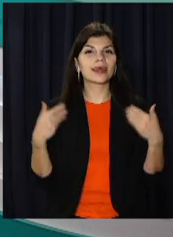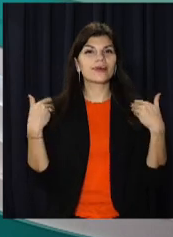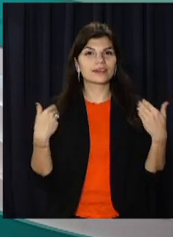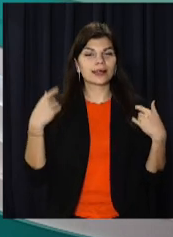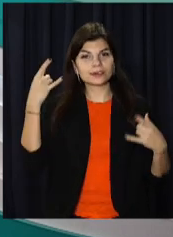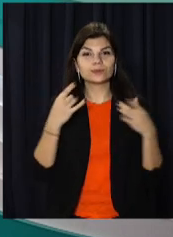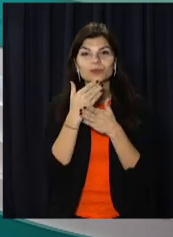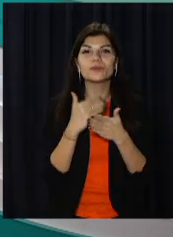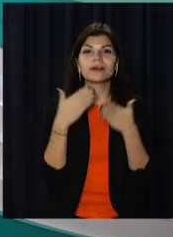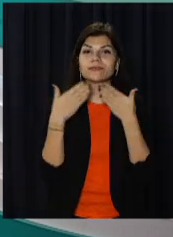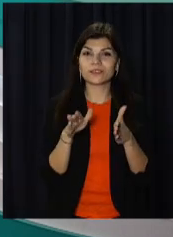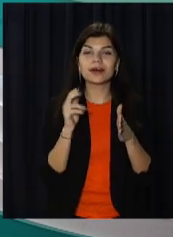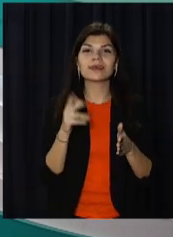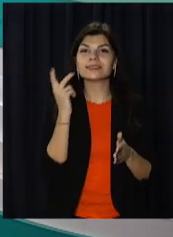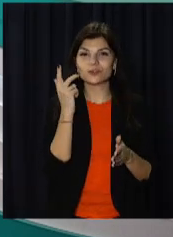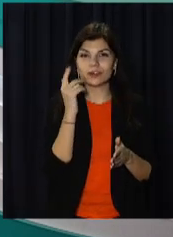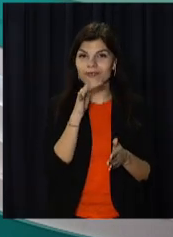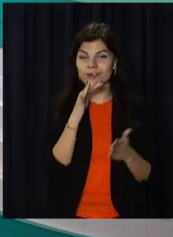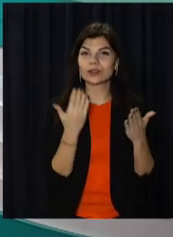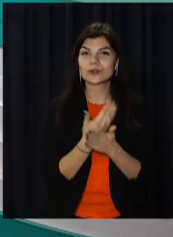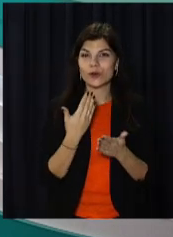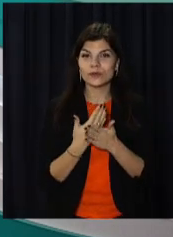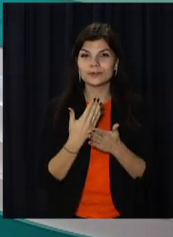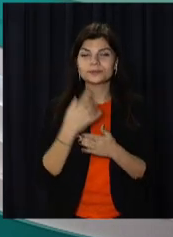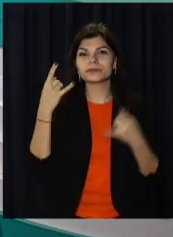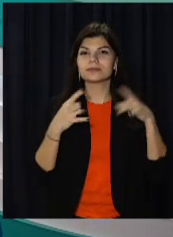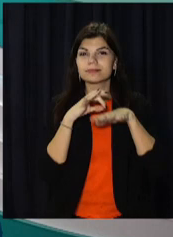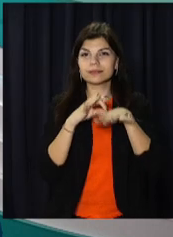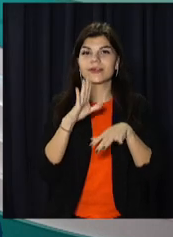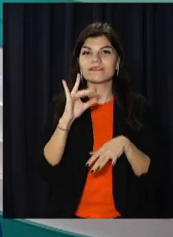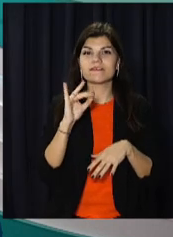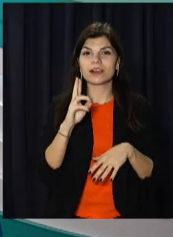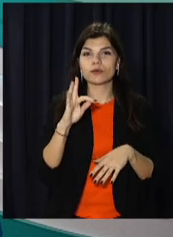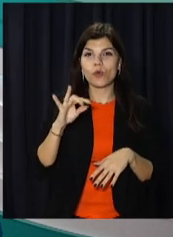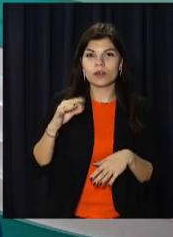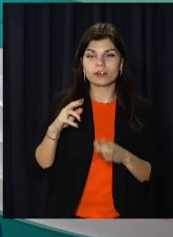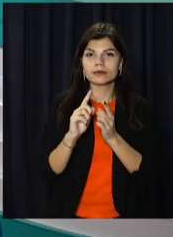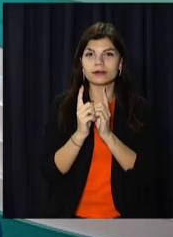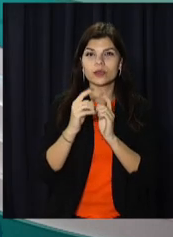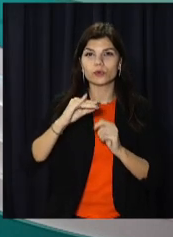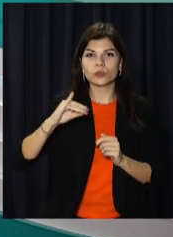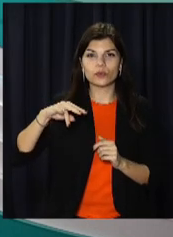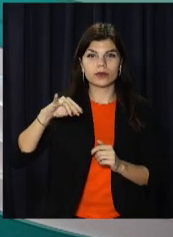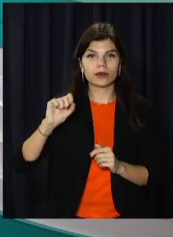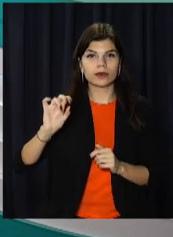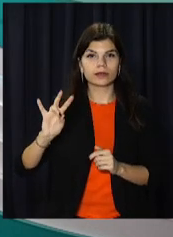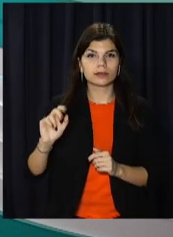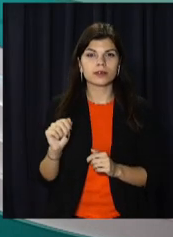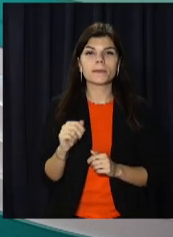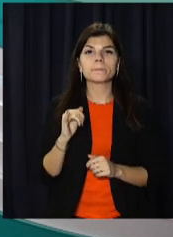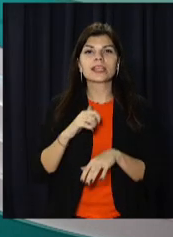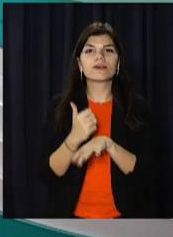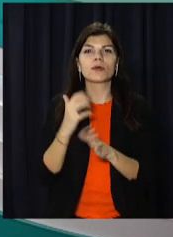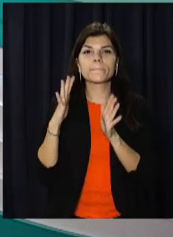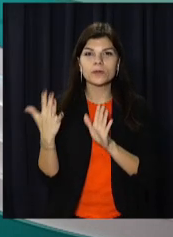Вітаю, з вами телеканал «Відкритий» і, як завжди, у цій порі новини. Для вас працюють Вікторія Вахрушина та сурдоперекладачка Юліана Пуговкіна. І